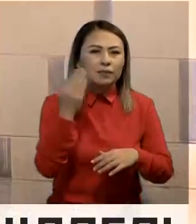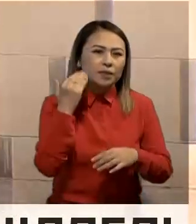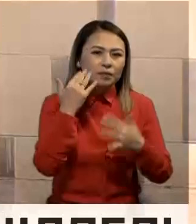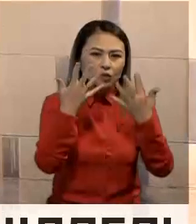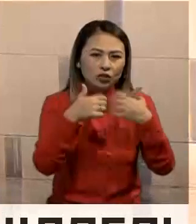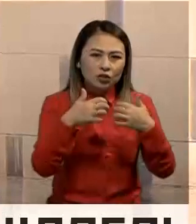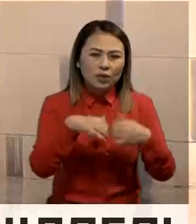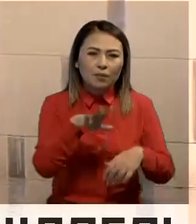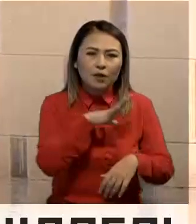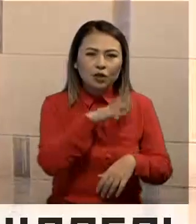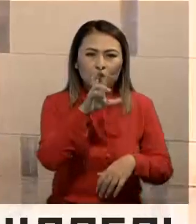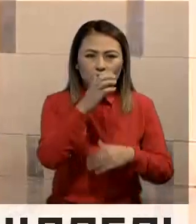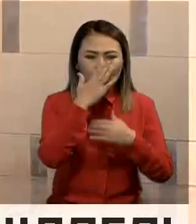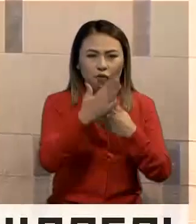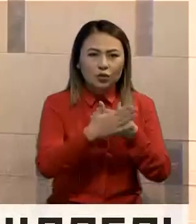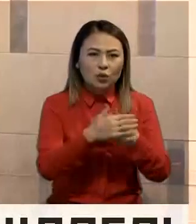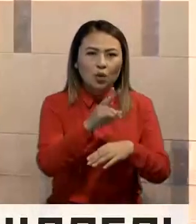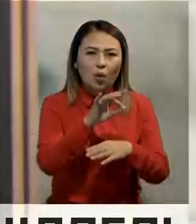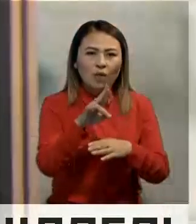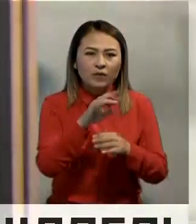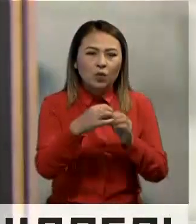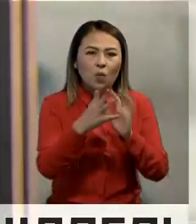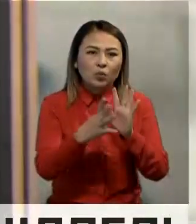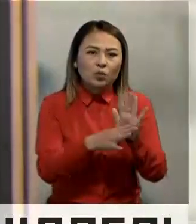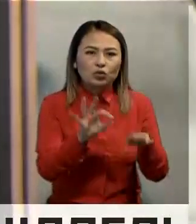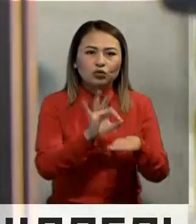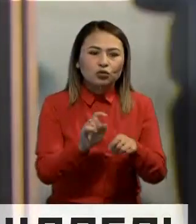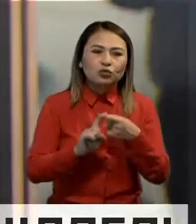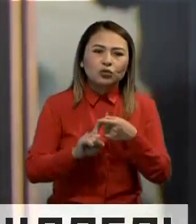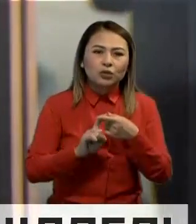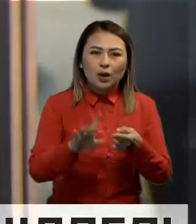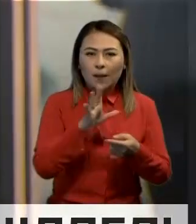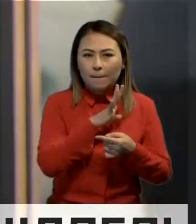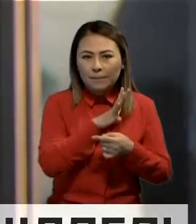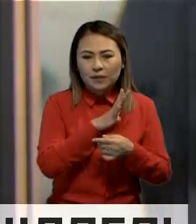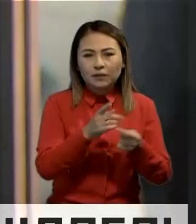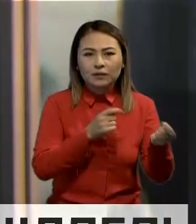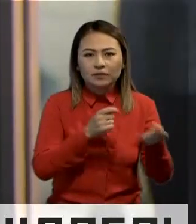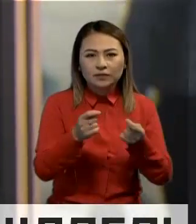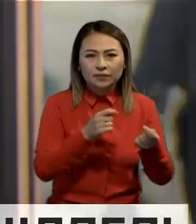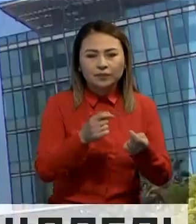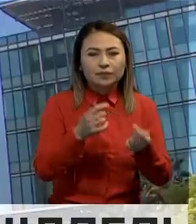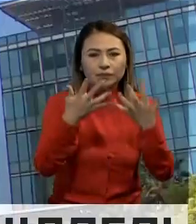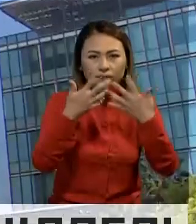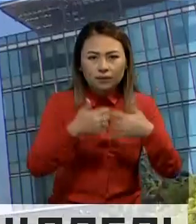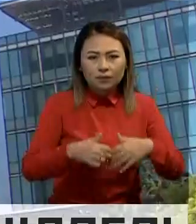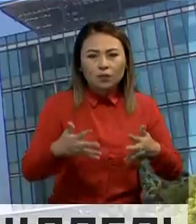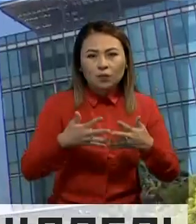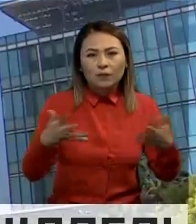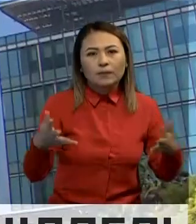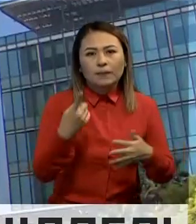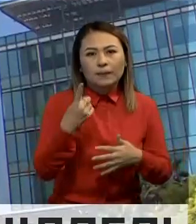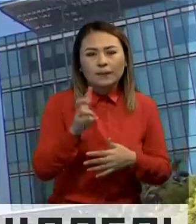есеппен 300-ге жуық адам COVID-19 жұқтырған. Пандемия басталғалы әмірліктерде коронавирусты жұқтырғандар саны бас аяғы